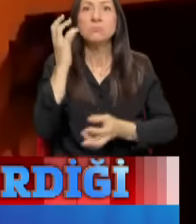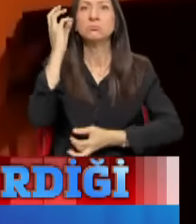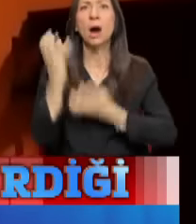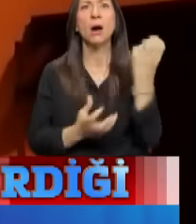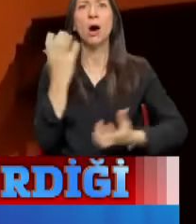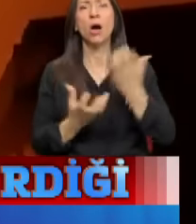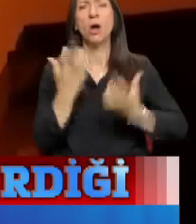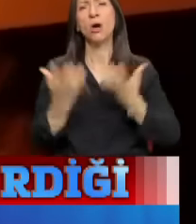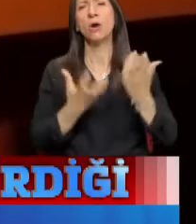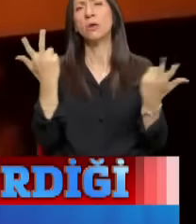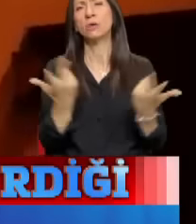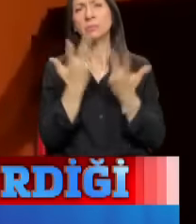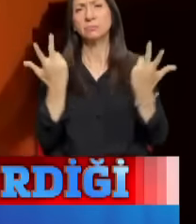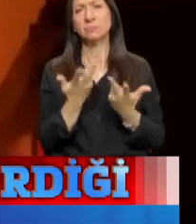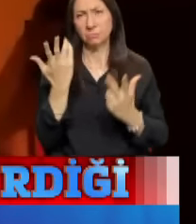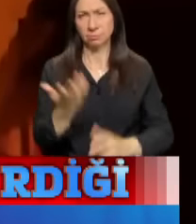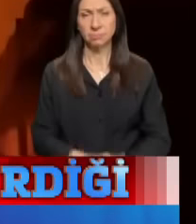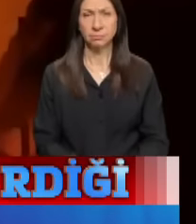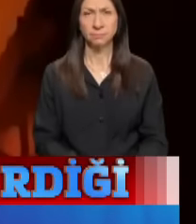çıktı.